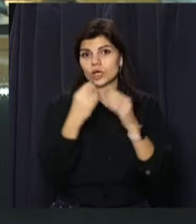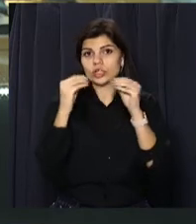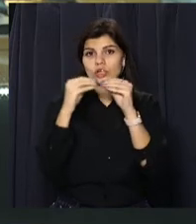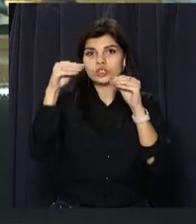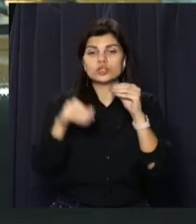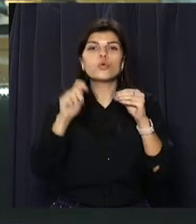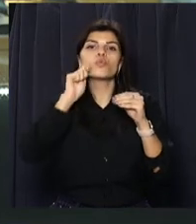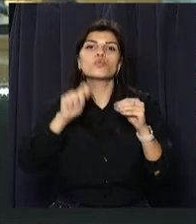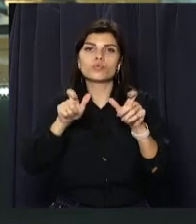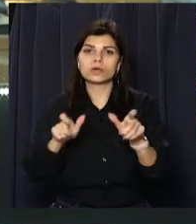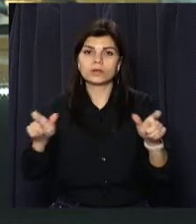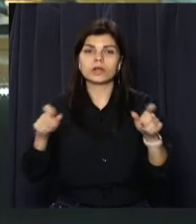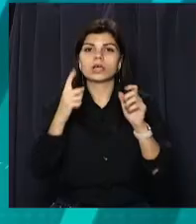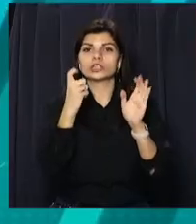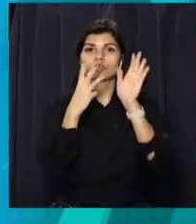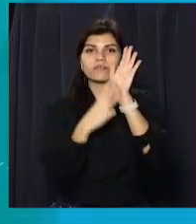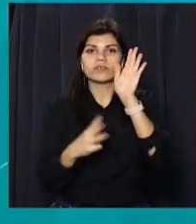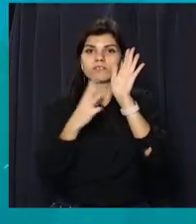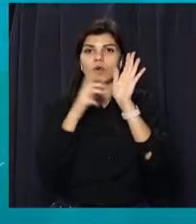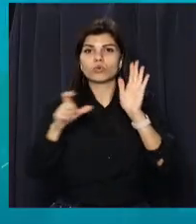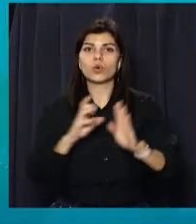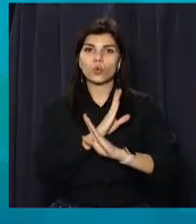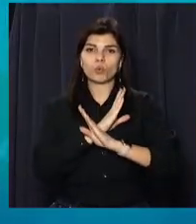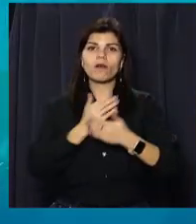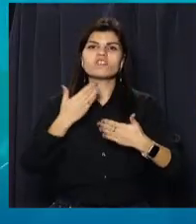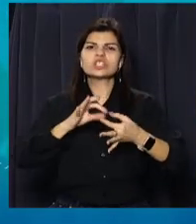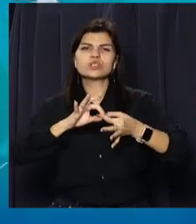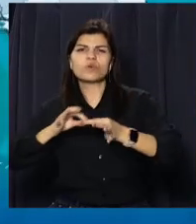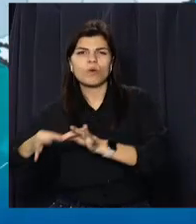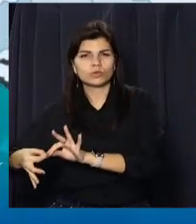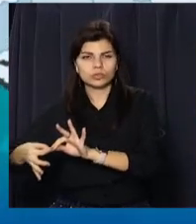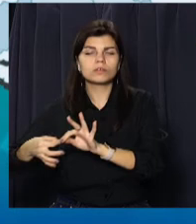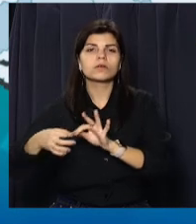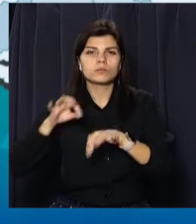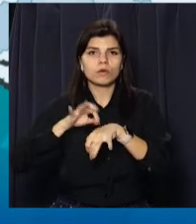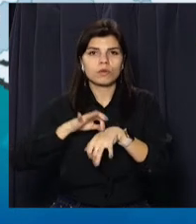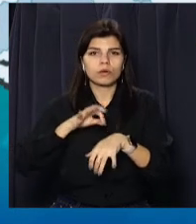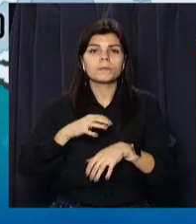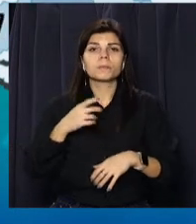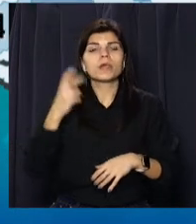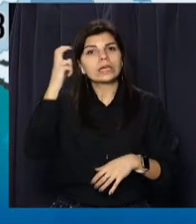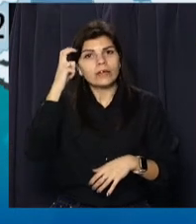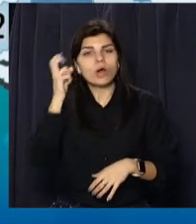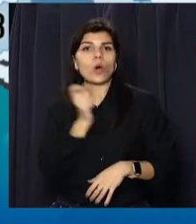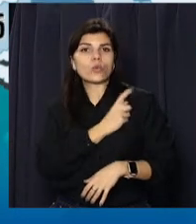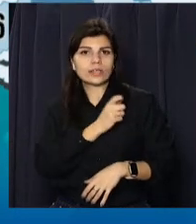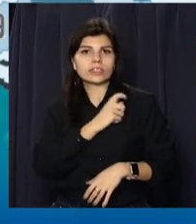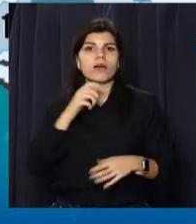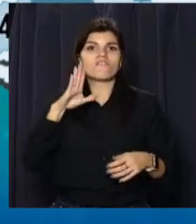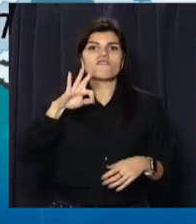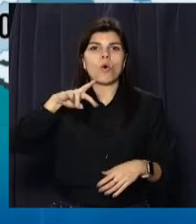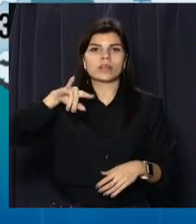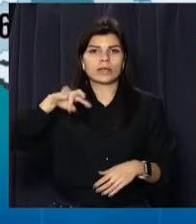тисяч українців. 188 людей померли від ускладнень. В антилідерах за кількістю недужих Київ, Одеська,